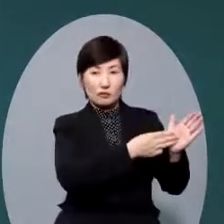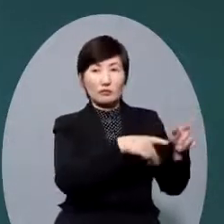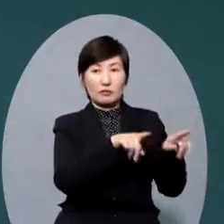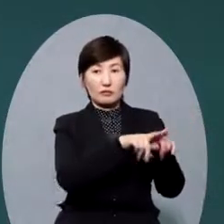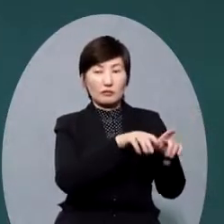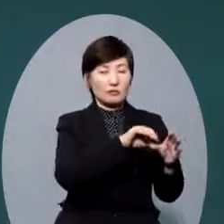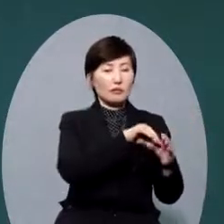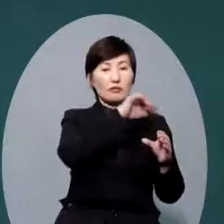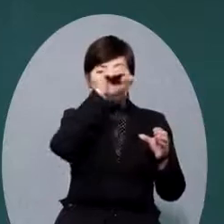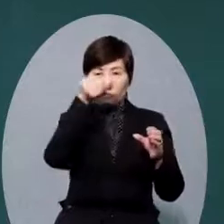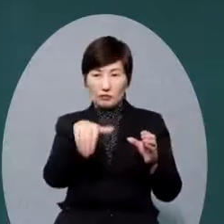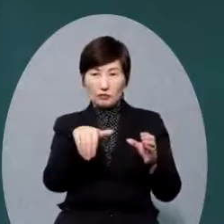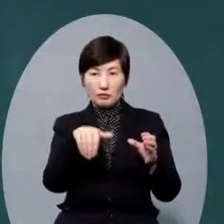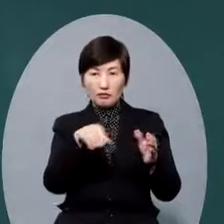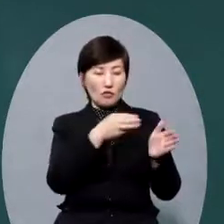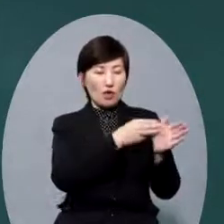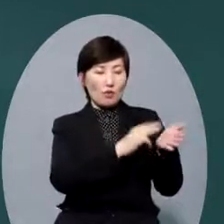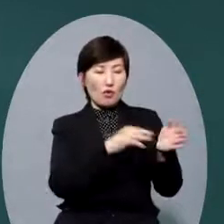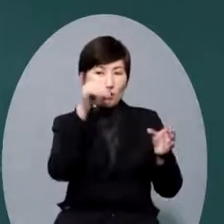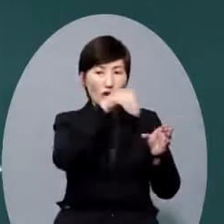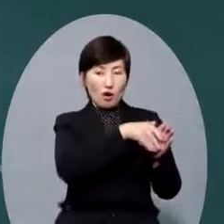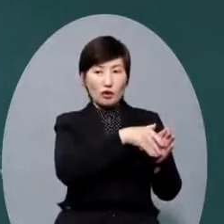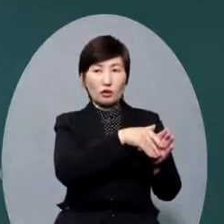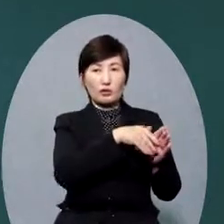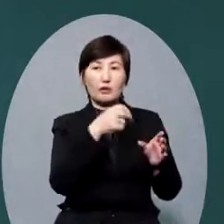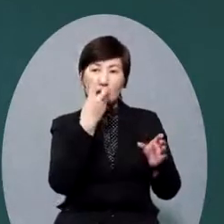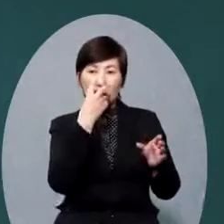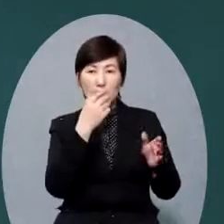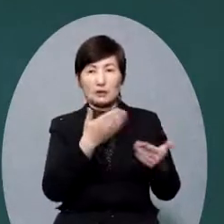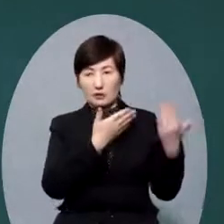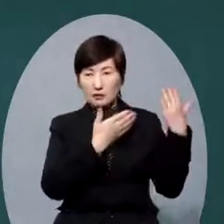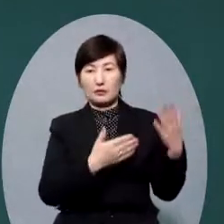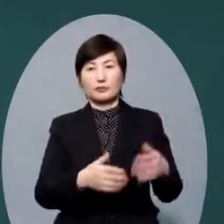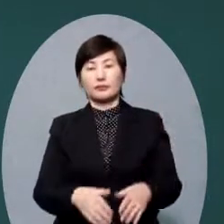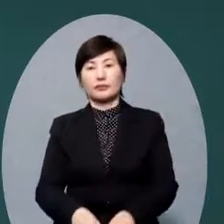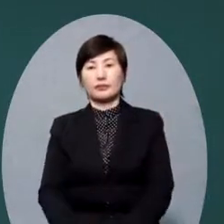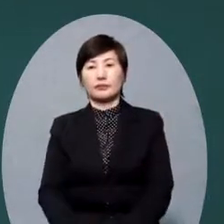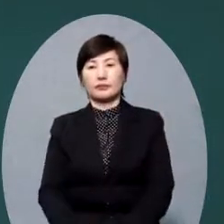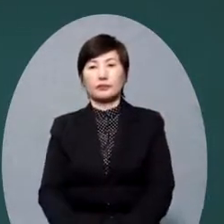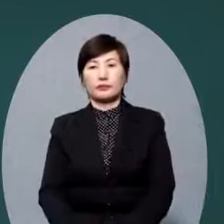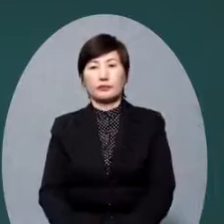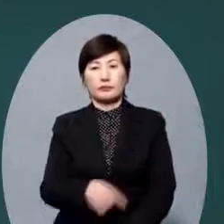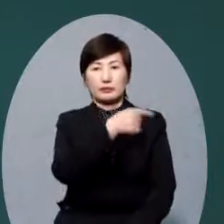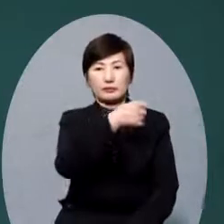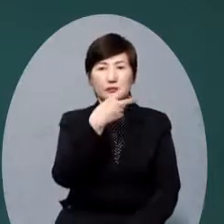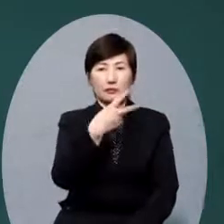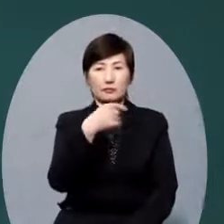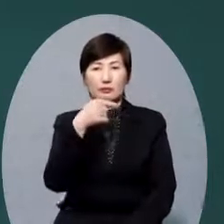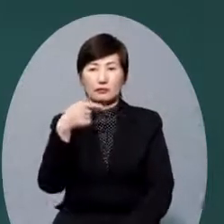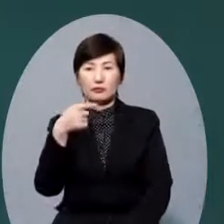дайрсан шулууны налалт нь y1-с y2 хуваахан x1-с x2